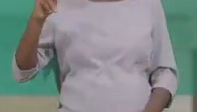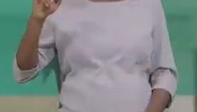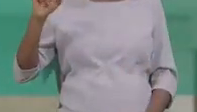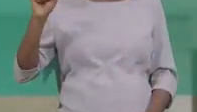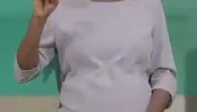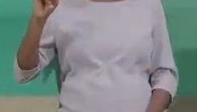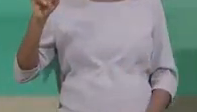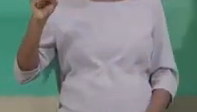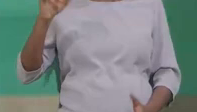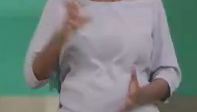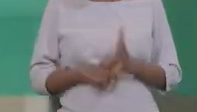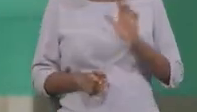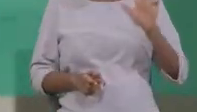30,